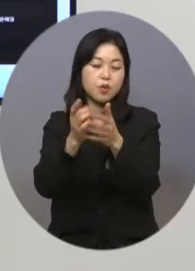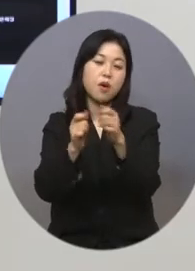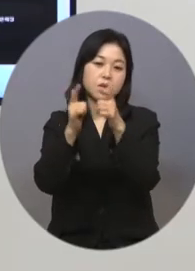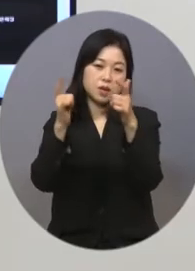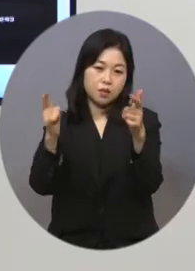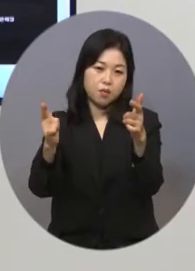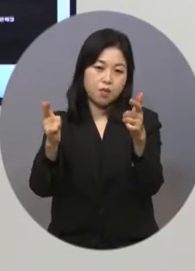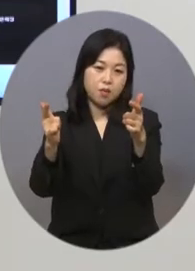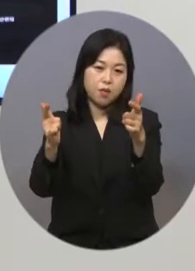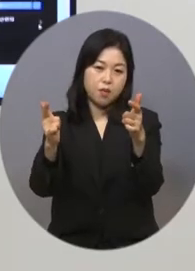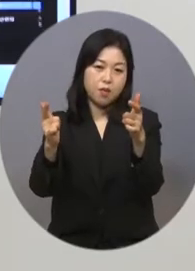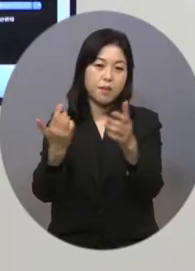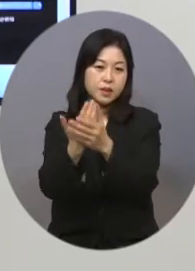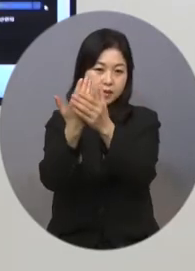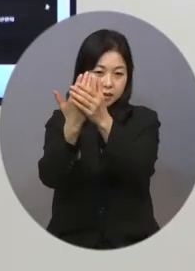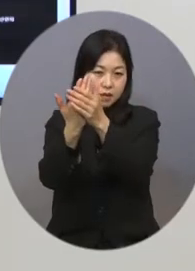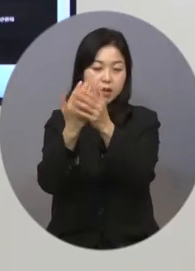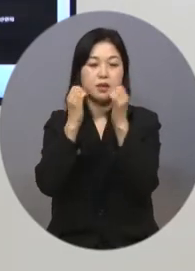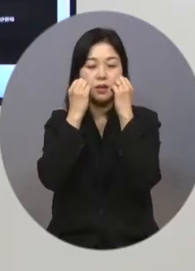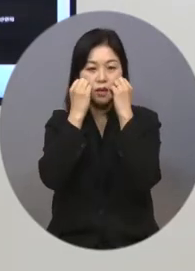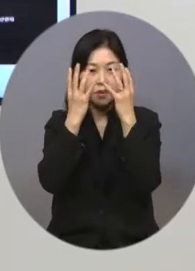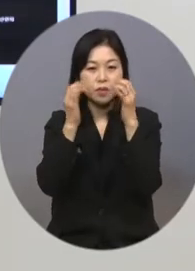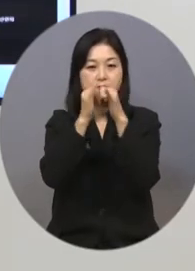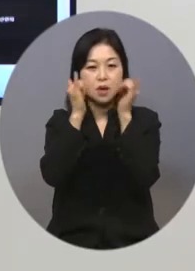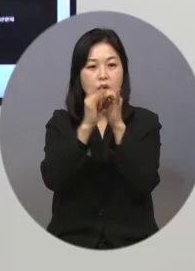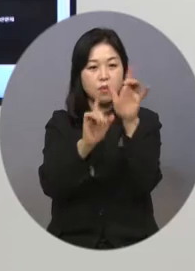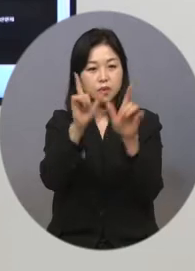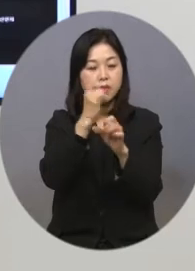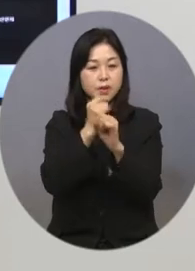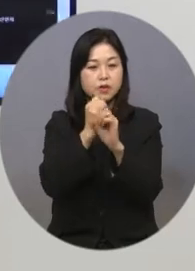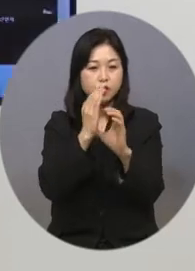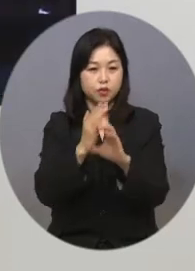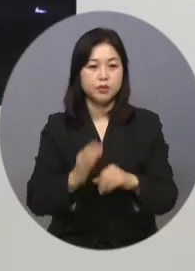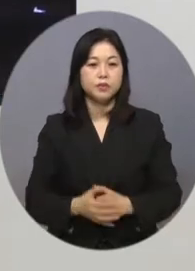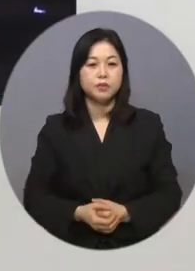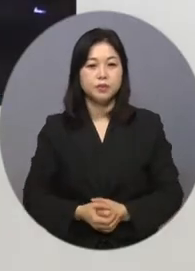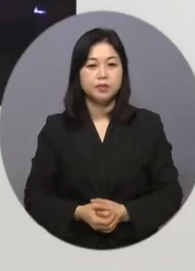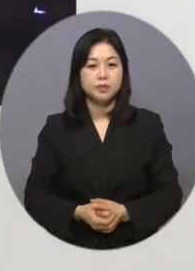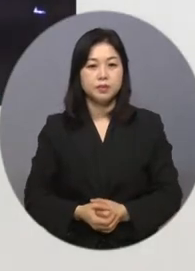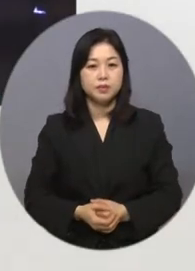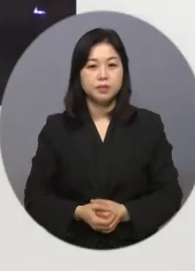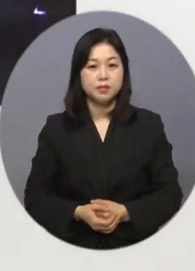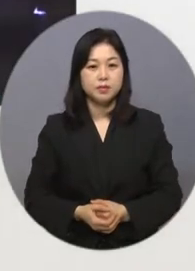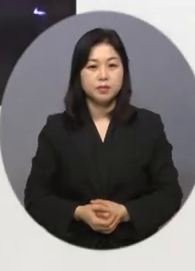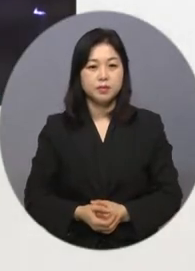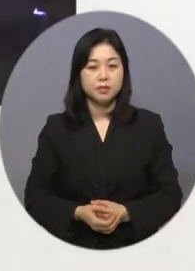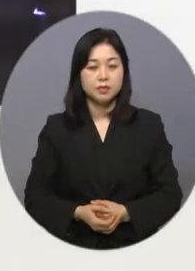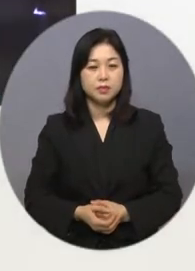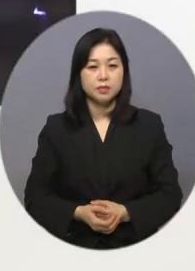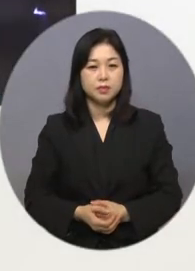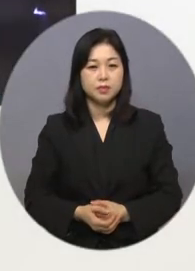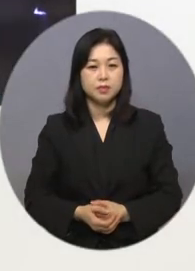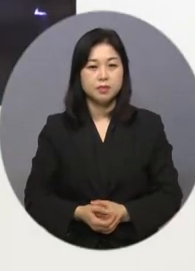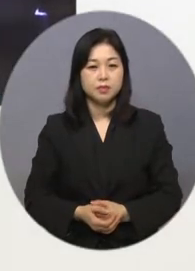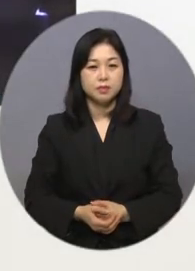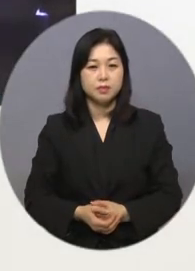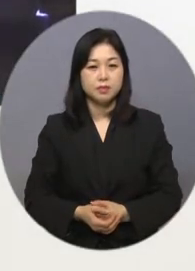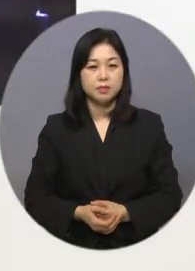이어지며 새로운 사회상을 만들고 있습니다. 복지TV 경기방송